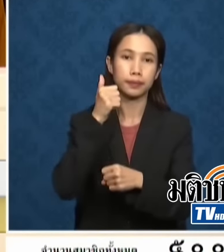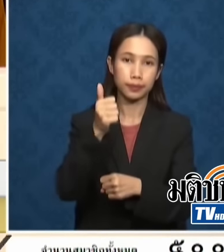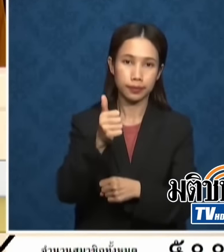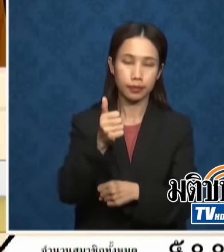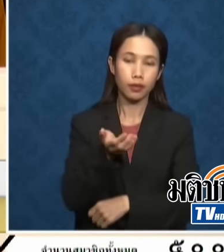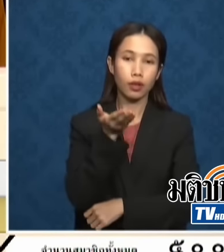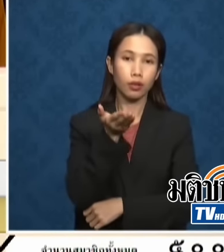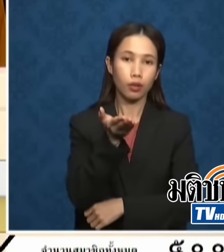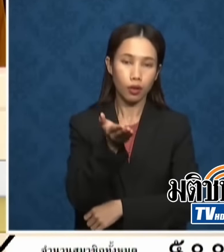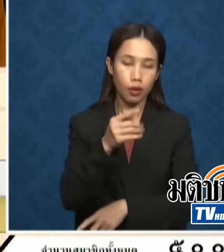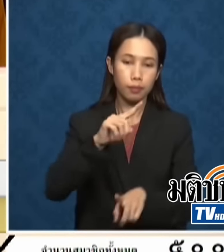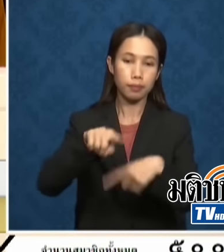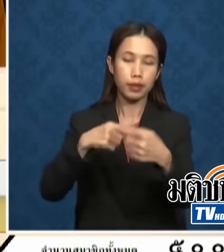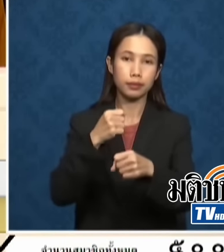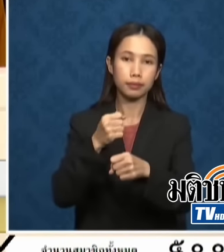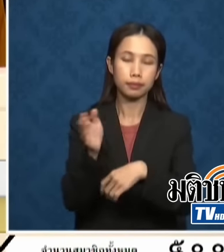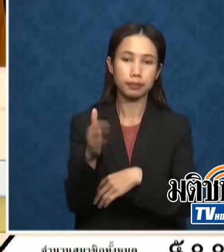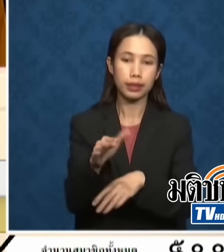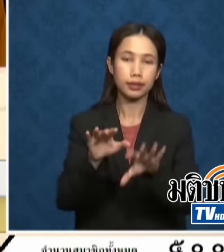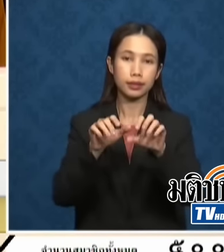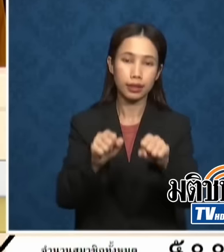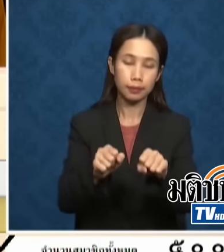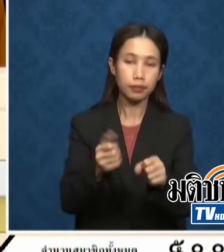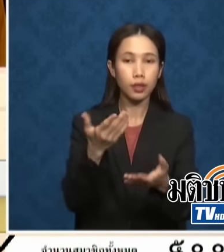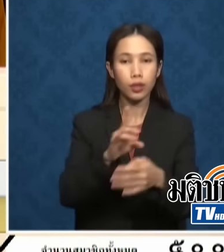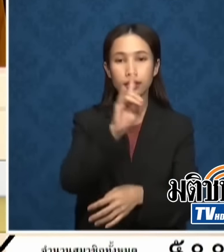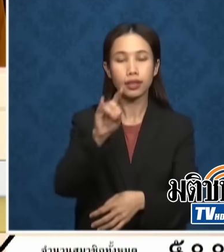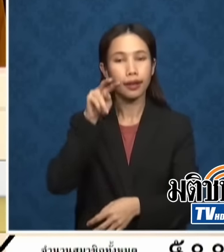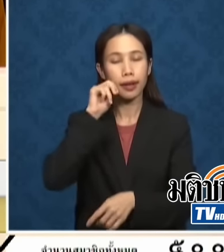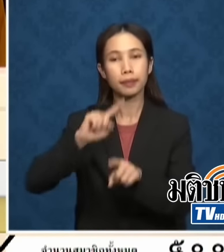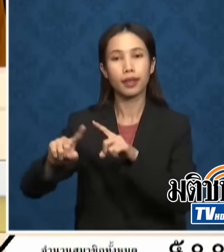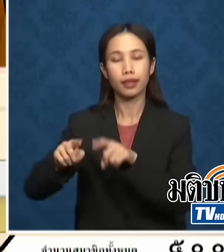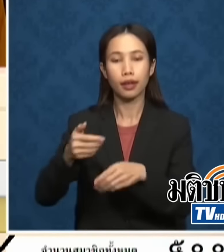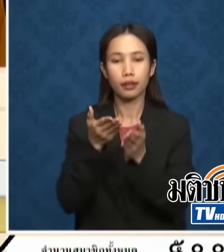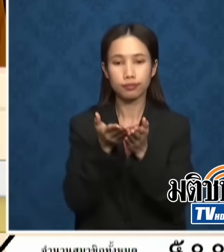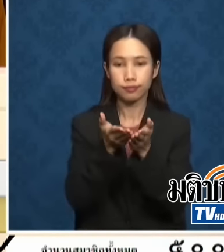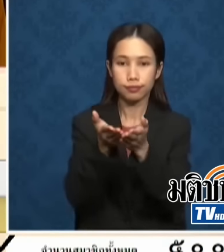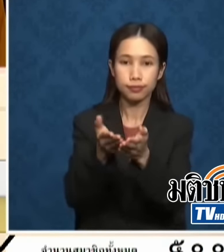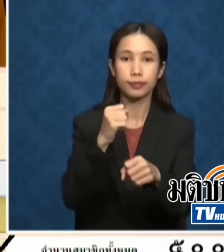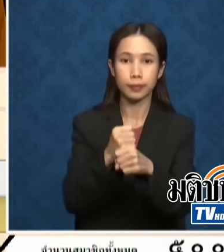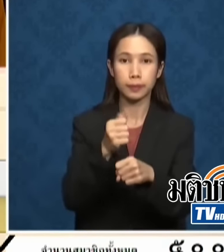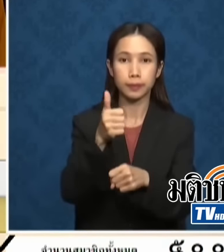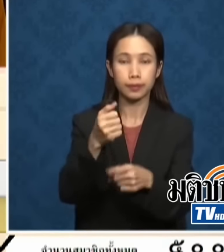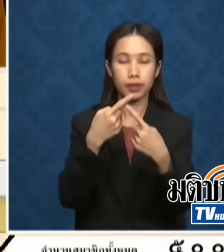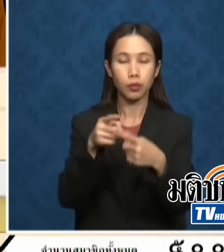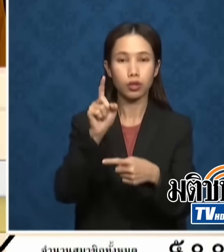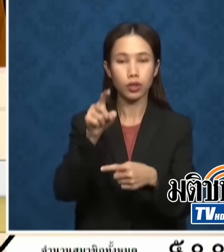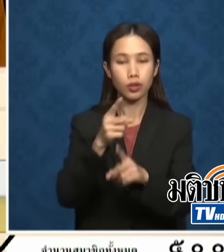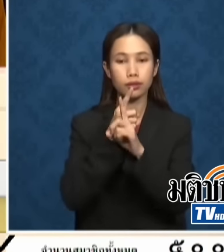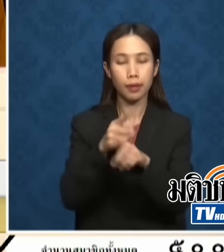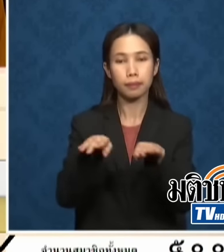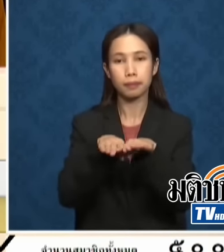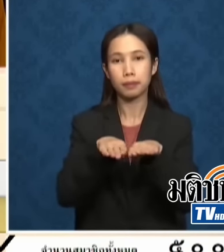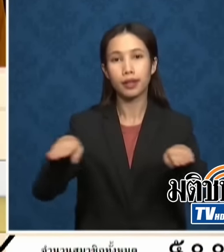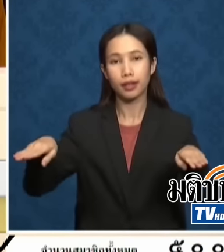ขออนุญาตไปทำการประมงในบริเวณดังกล่าวได้โดยต้องปฏิบัติตามหลักเกณฑ์และมาตรฐ